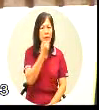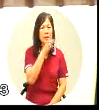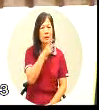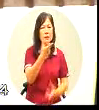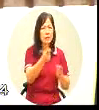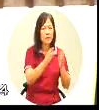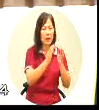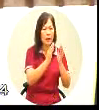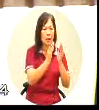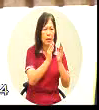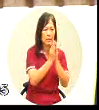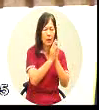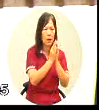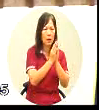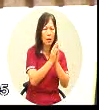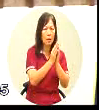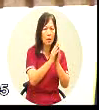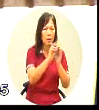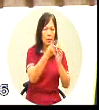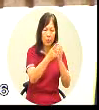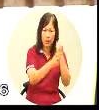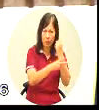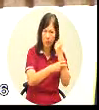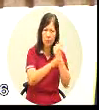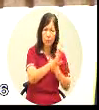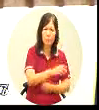叫桃园里。